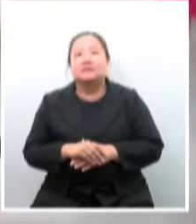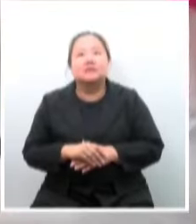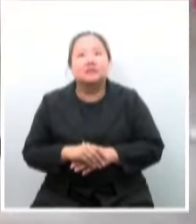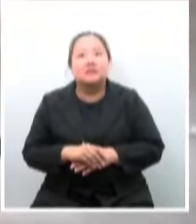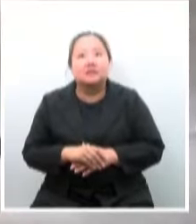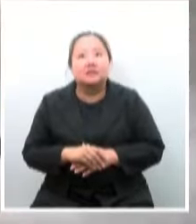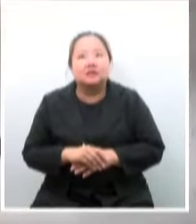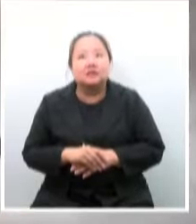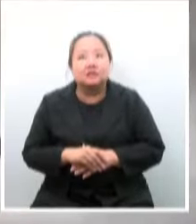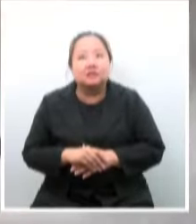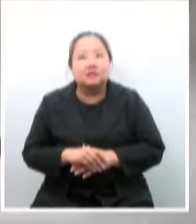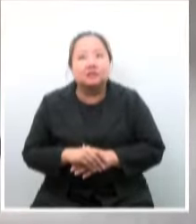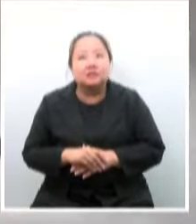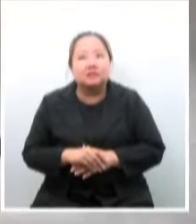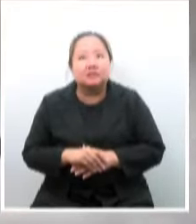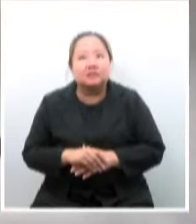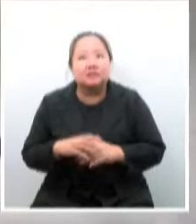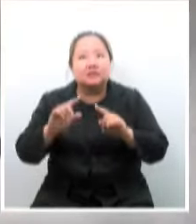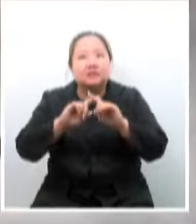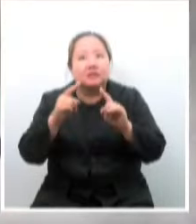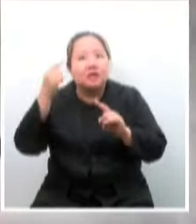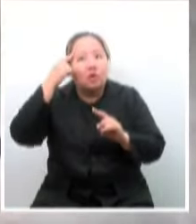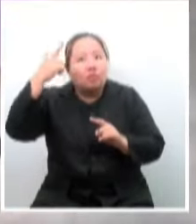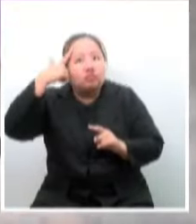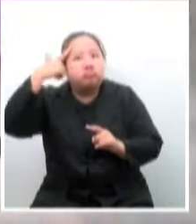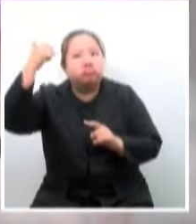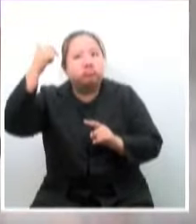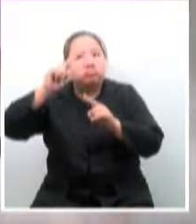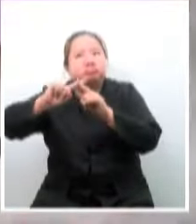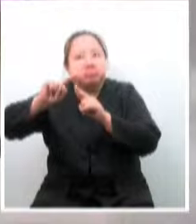สัญลักษณ์เียบงหรือสติปัญญาแหลม